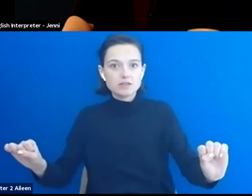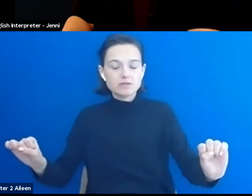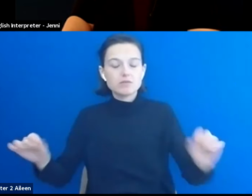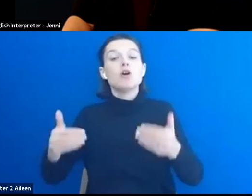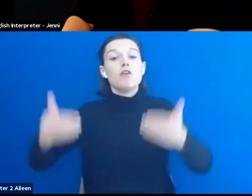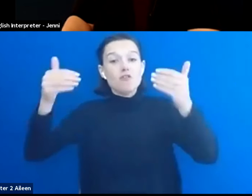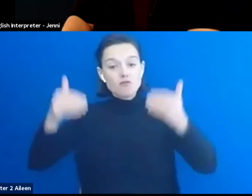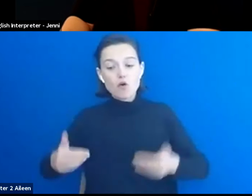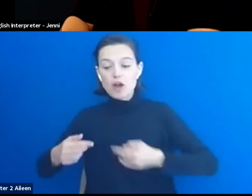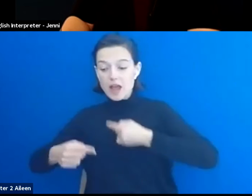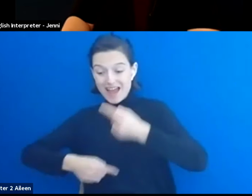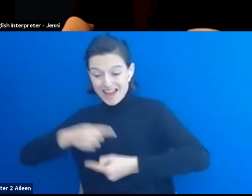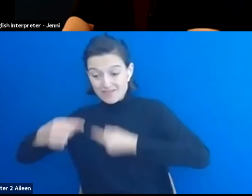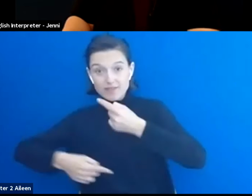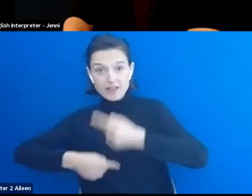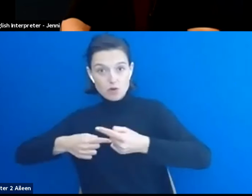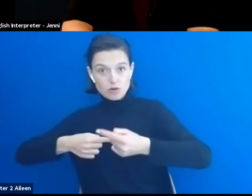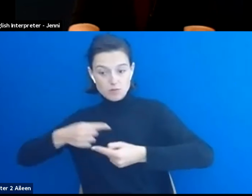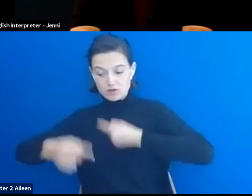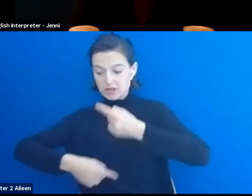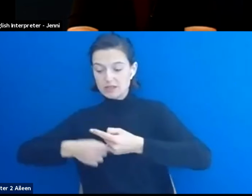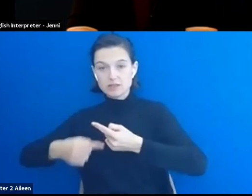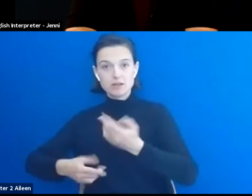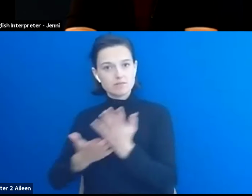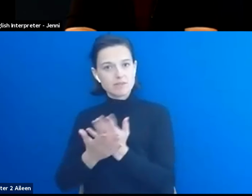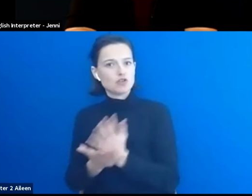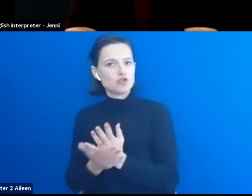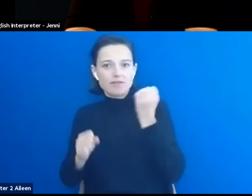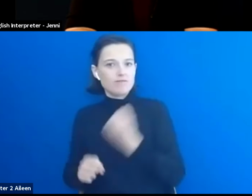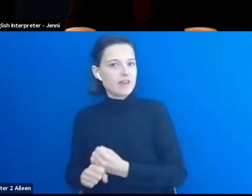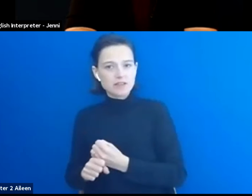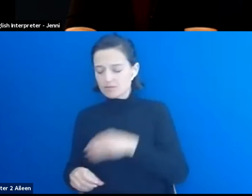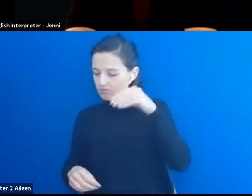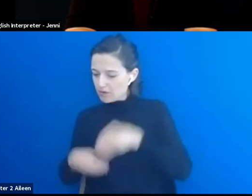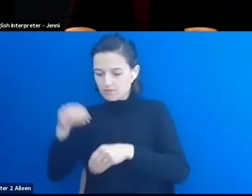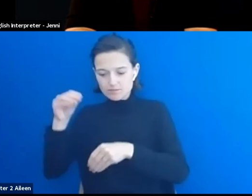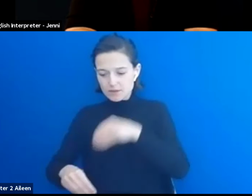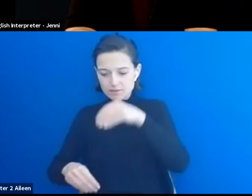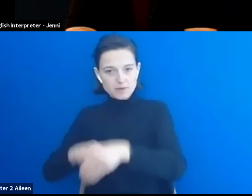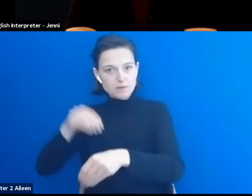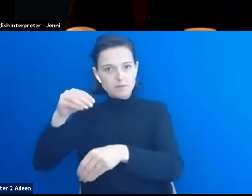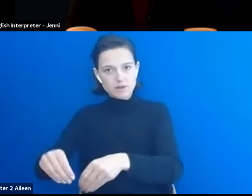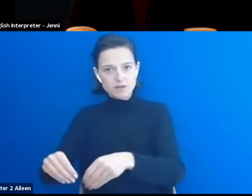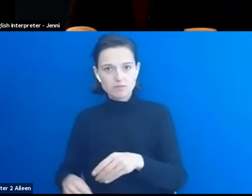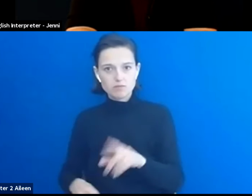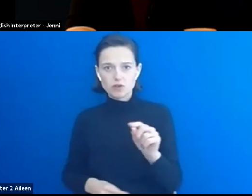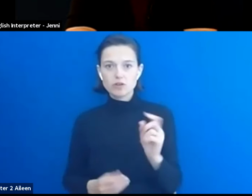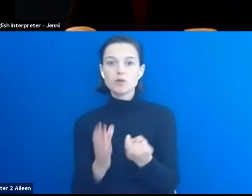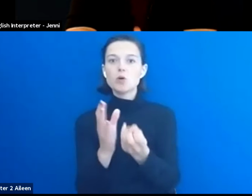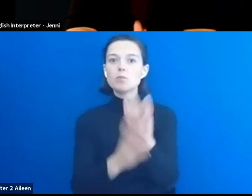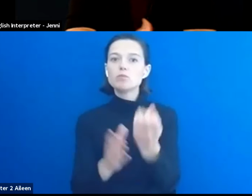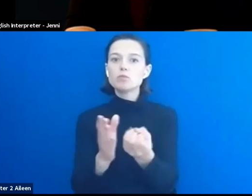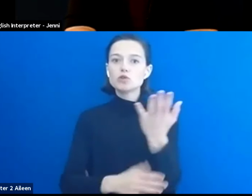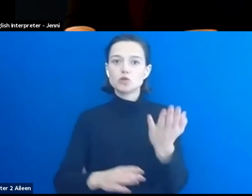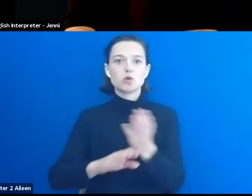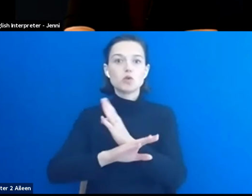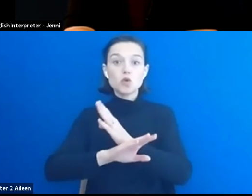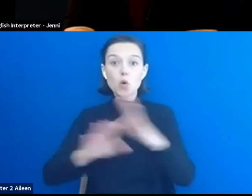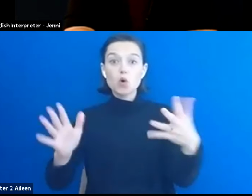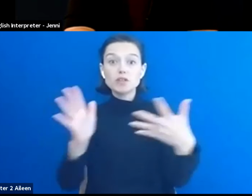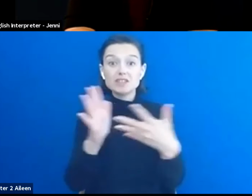in Freigabeprozessen manifestiert hat. Die sind da fest verankert. Es geht kein Produkt raus, ohne nicht einen FIT-V2-Test gemacht zu